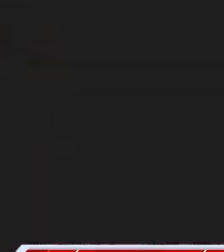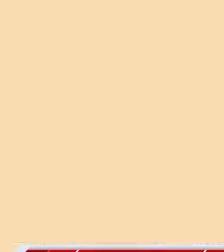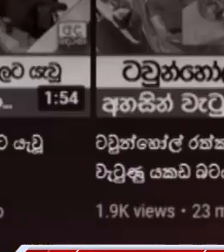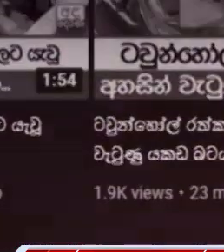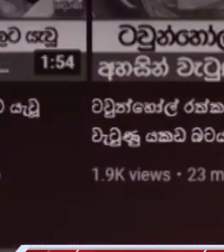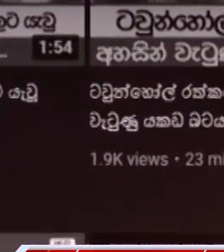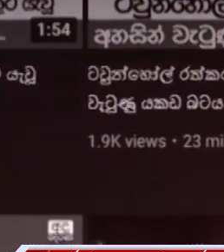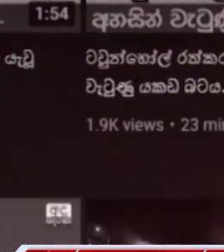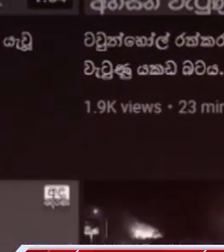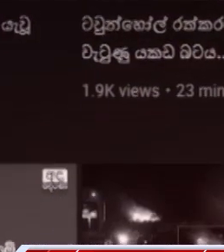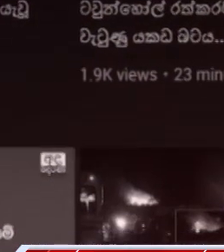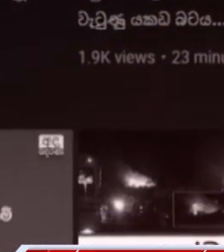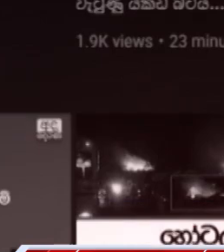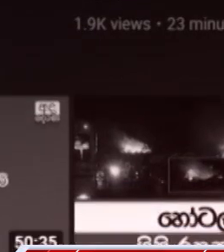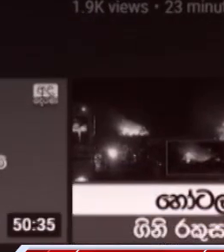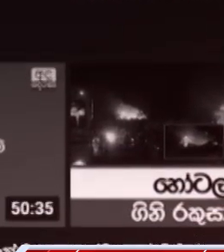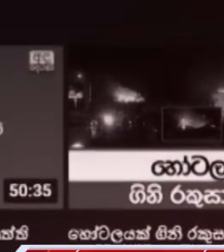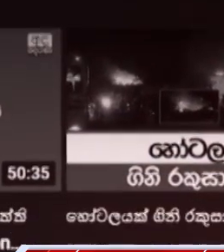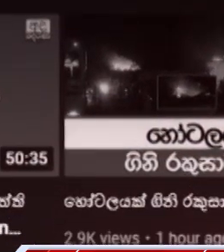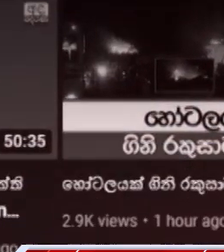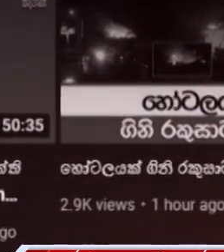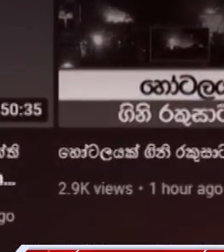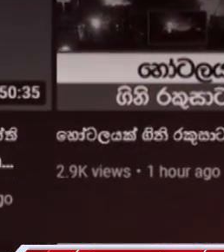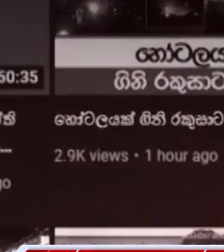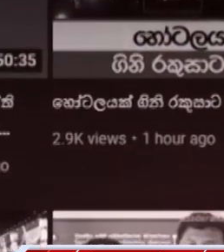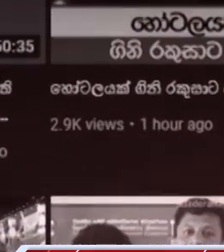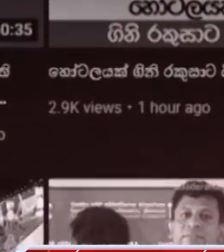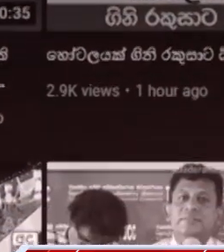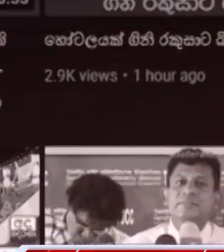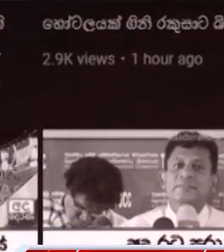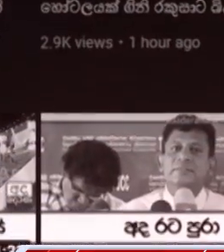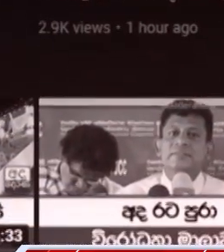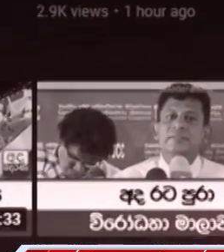නාලිකාව YouTube අද දෙරණ දැන්ම subscribe කරන්න.